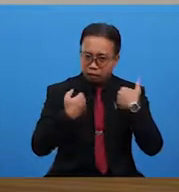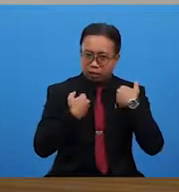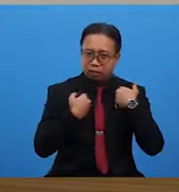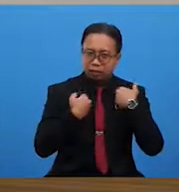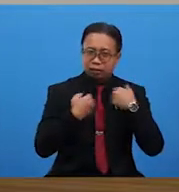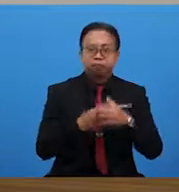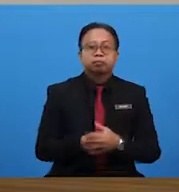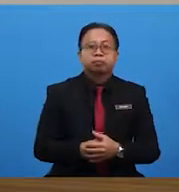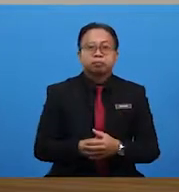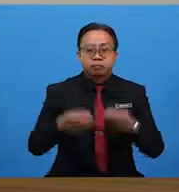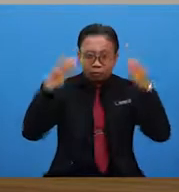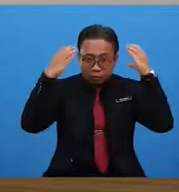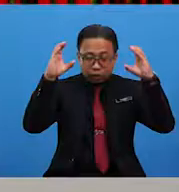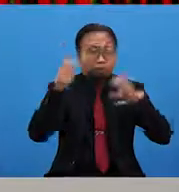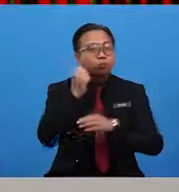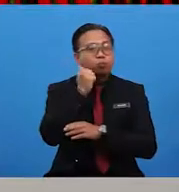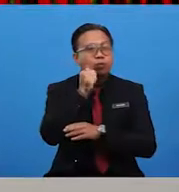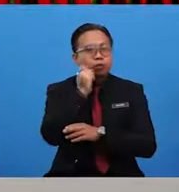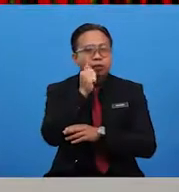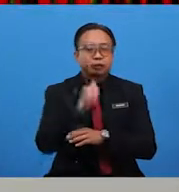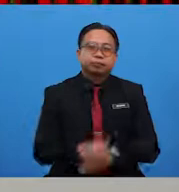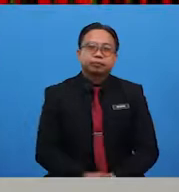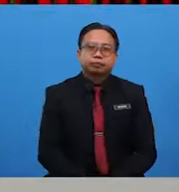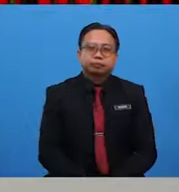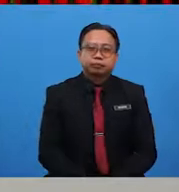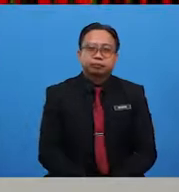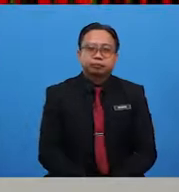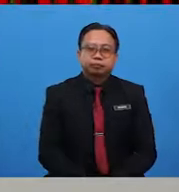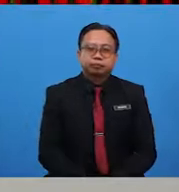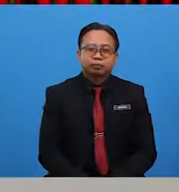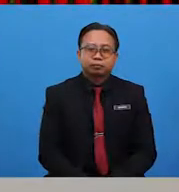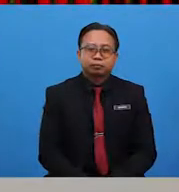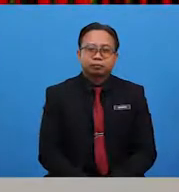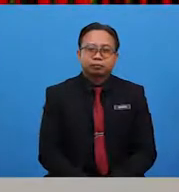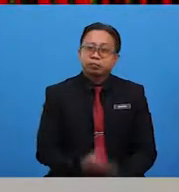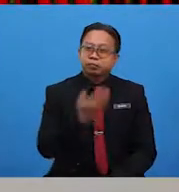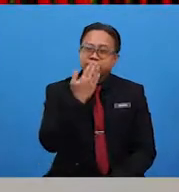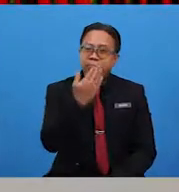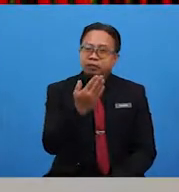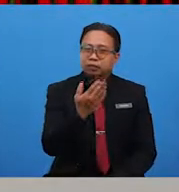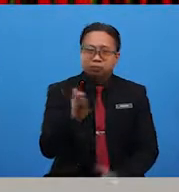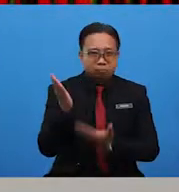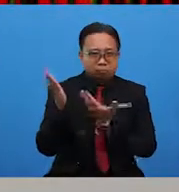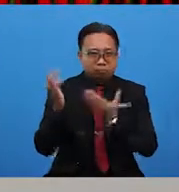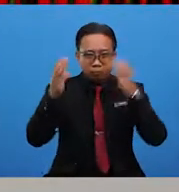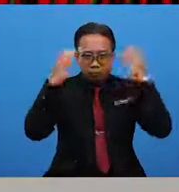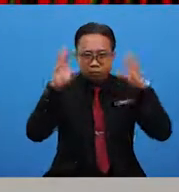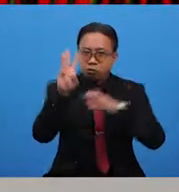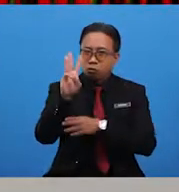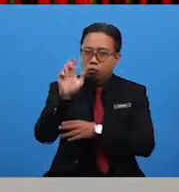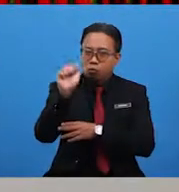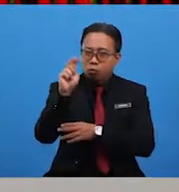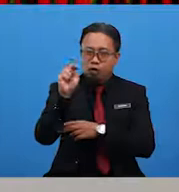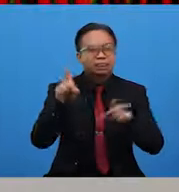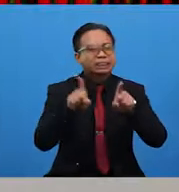gadis yang rupawan siap Perkenalkan diri anda ya terima kasih HD saya cek guai akan bersama-sama